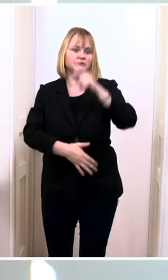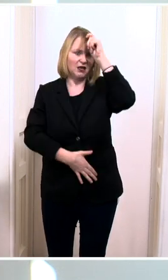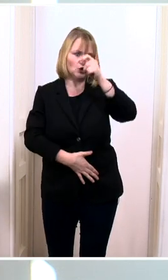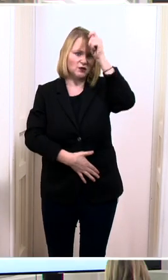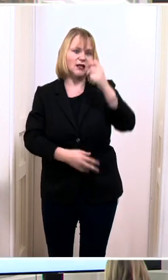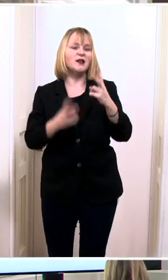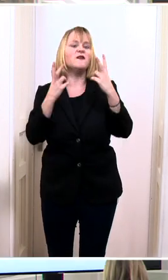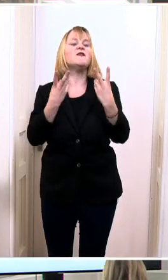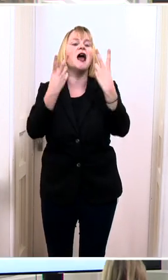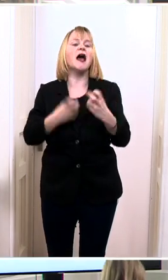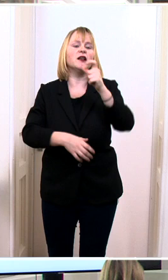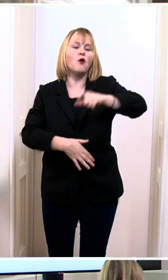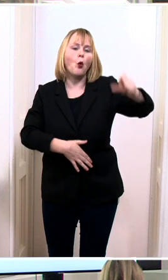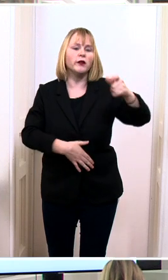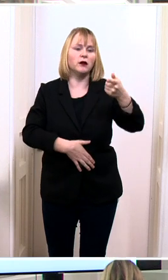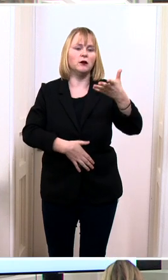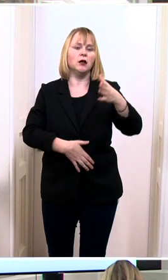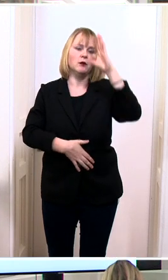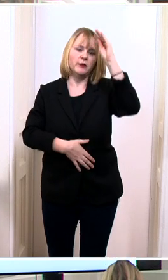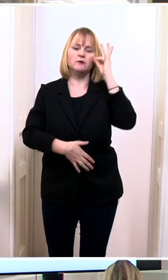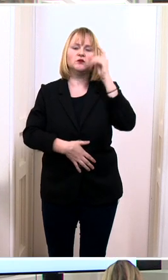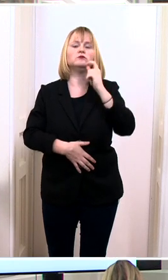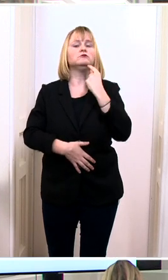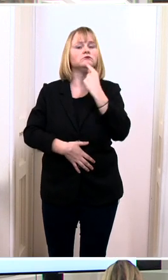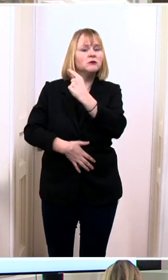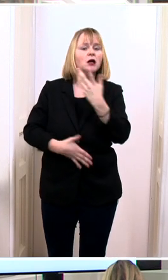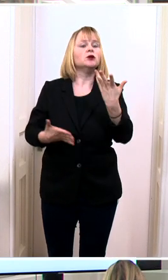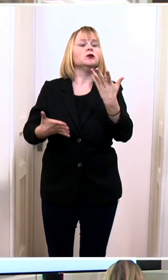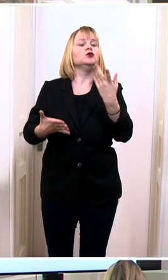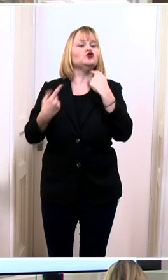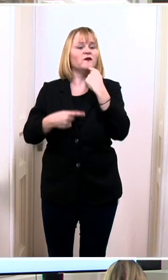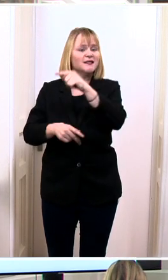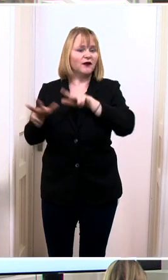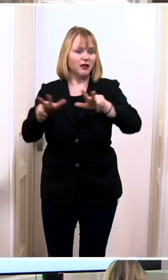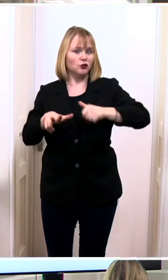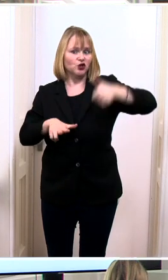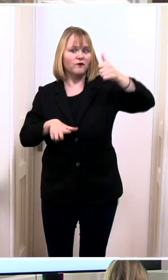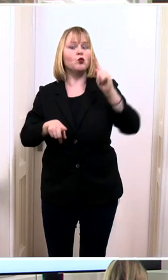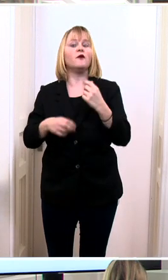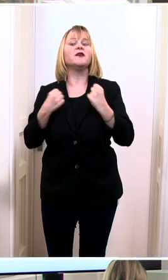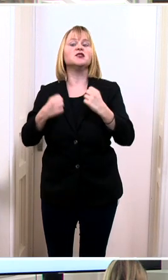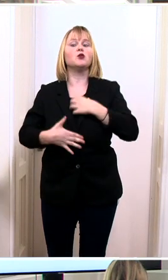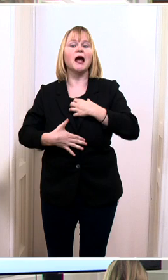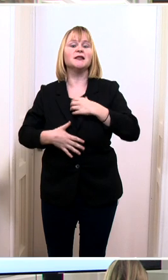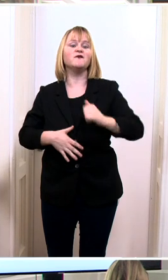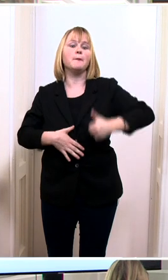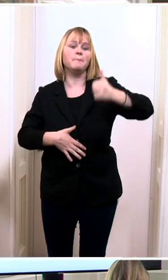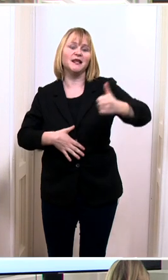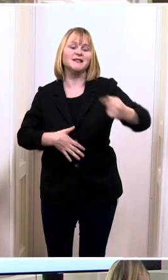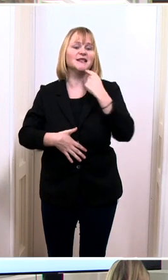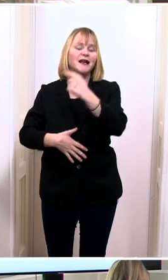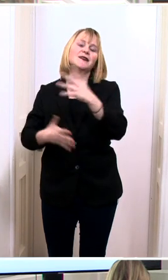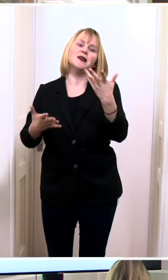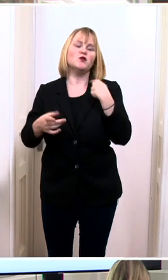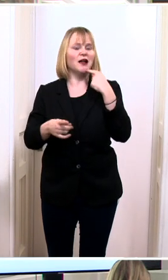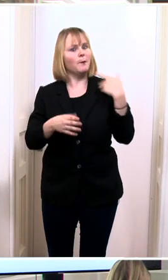geschätzte Medienvertreter, wie der Regierungschef und auch der Gesundheitsminister ausgeführt haben, bleibt die Lage leider weiterhin ernst